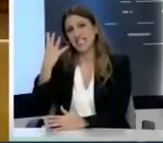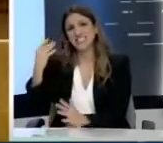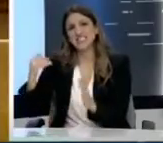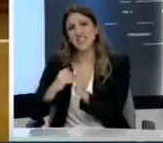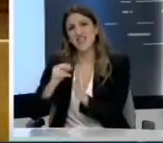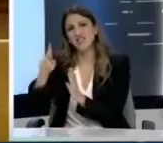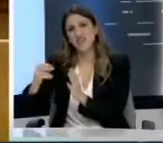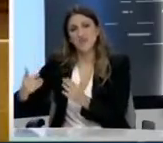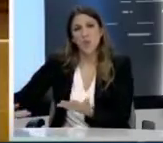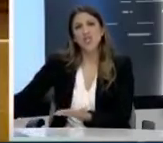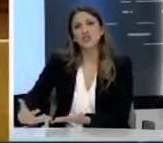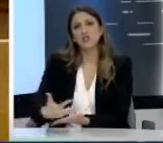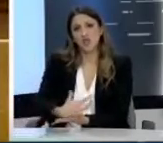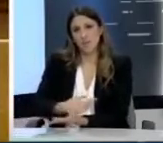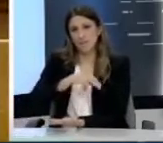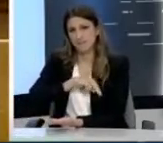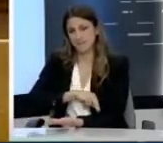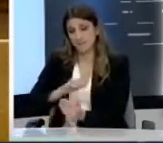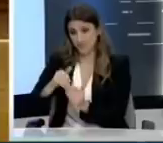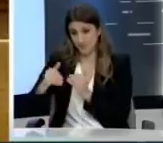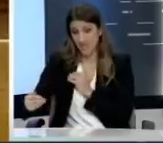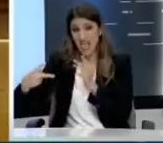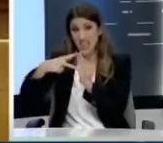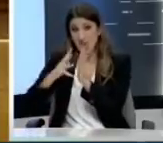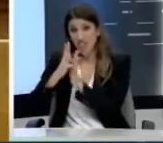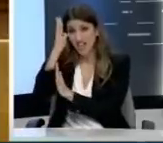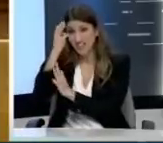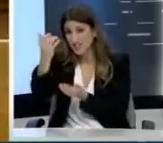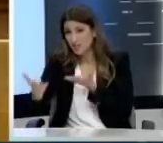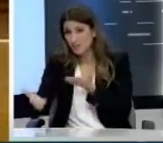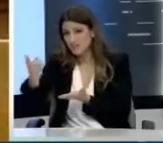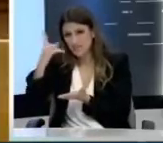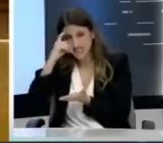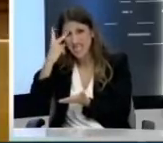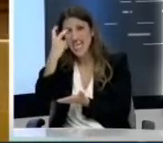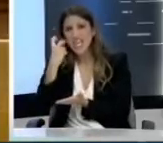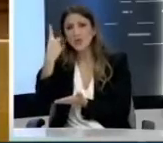34.000 εισόδημα. Τι είχε το 2014?